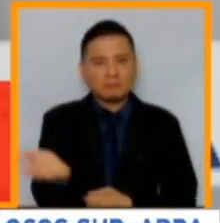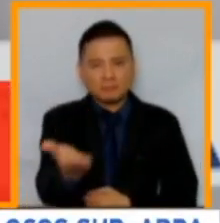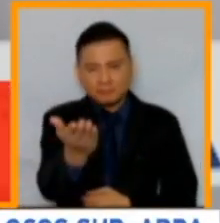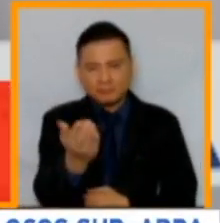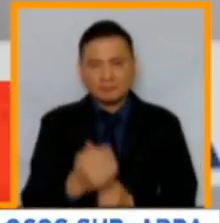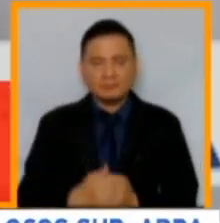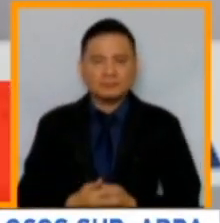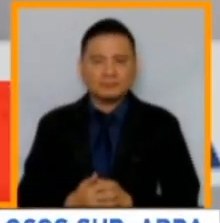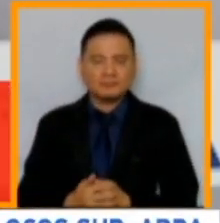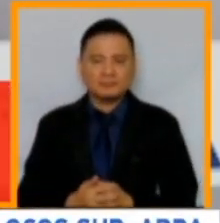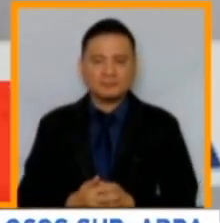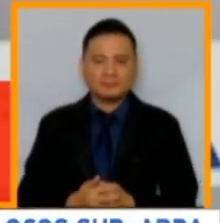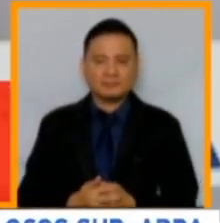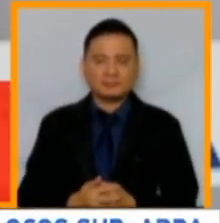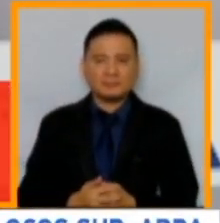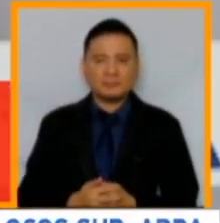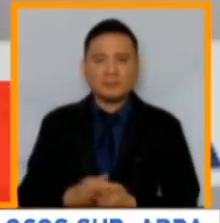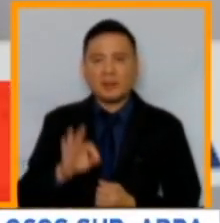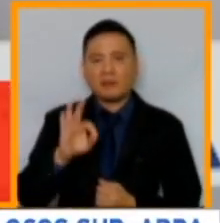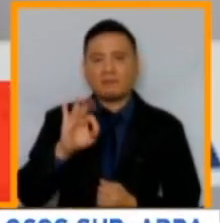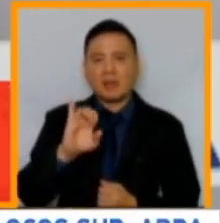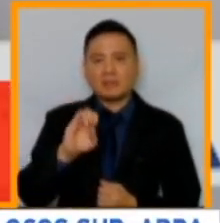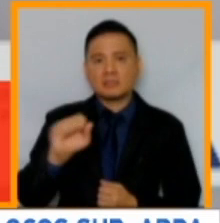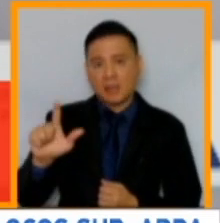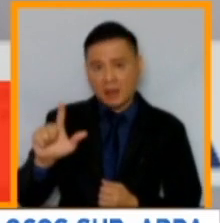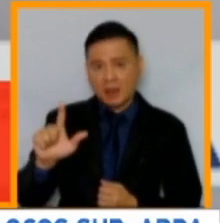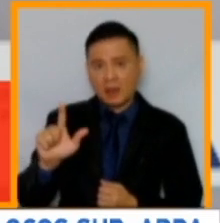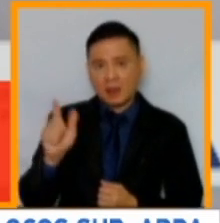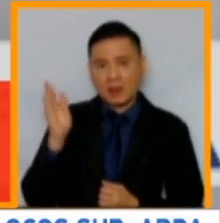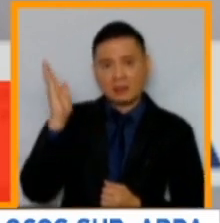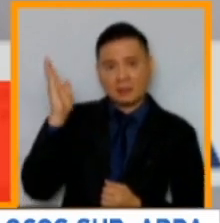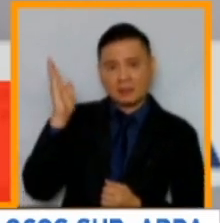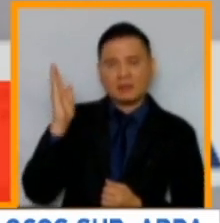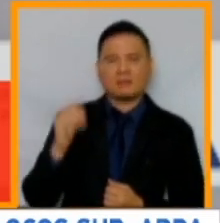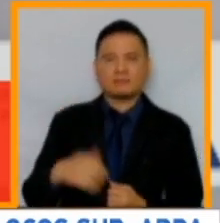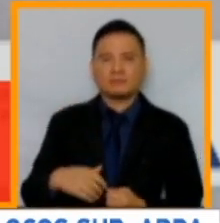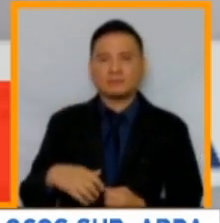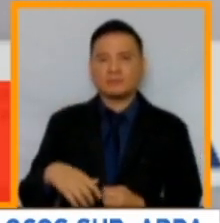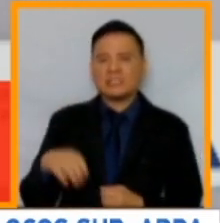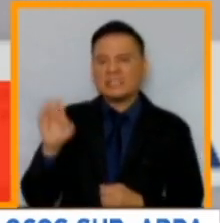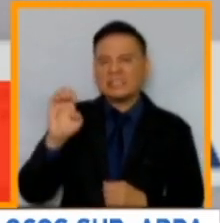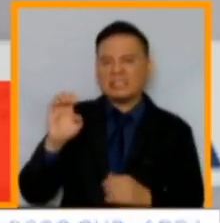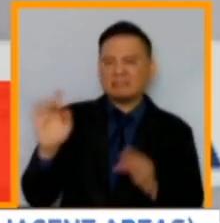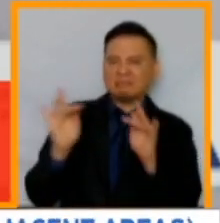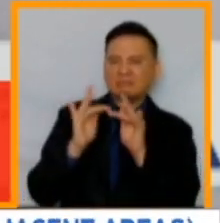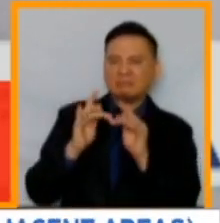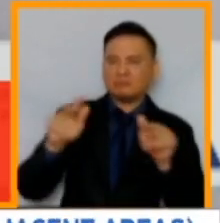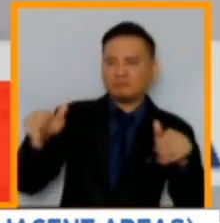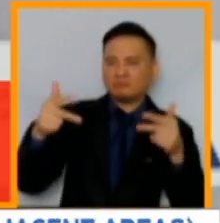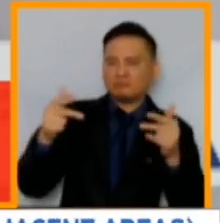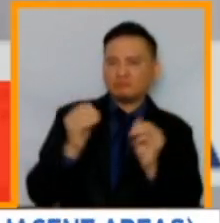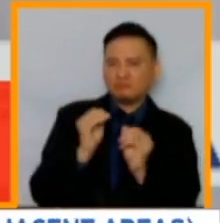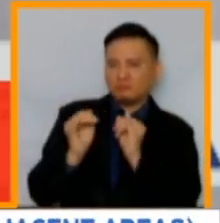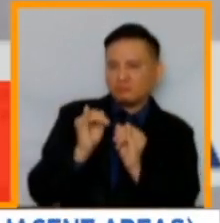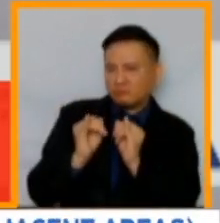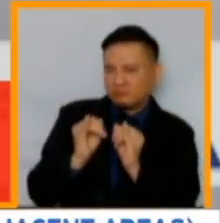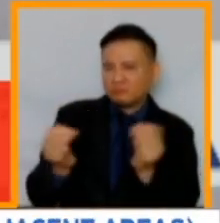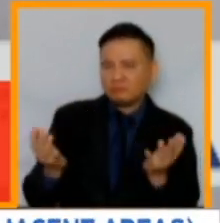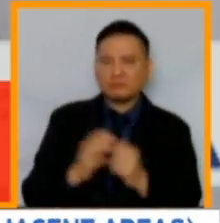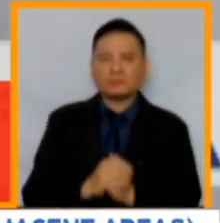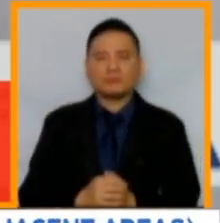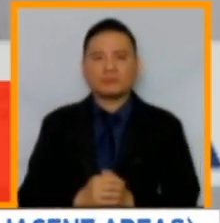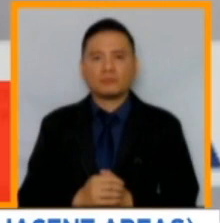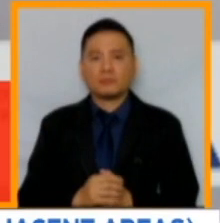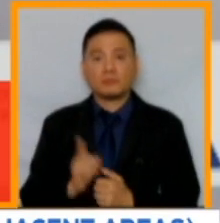Si Faisal Mangondato, ipinalabas sa Comelec e-rally ang panayam sa kanya sa isang radio station. Nagpasalamat siya sa mga kababayan